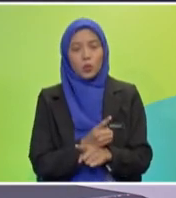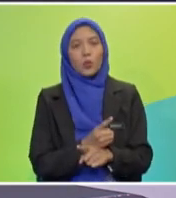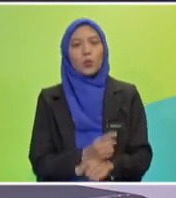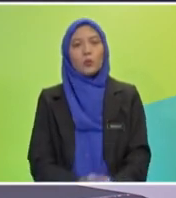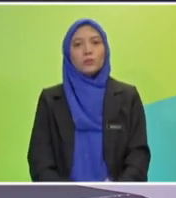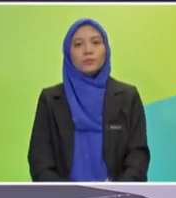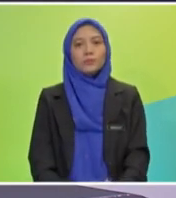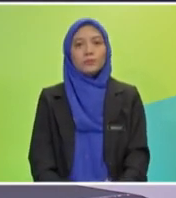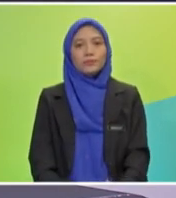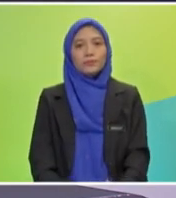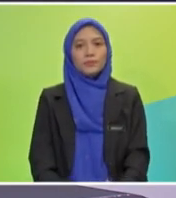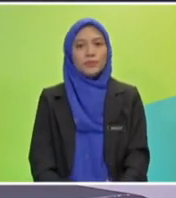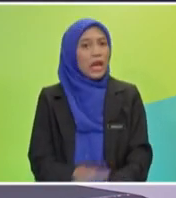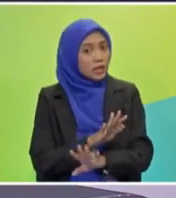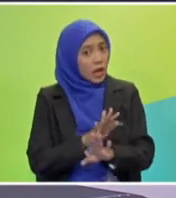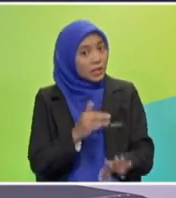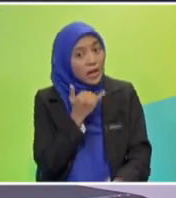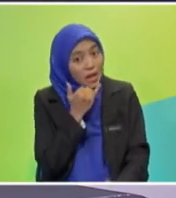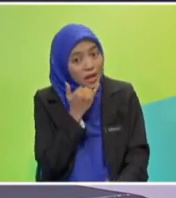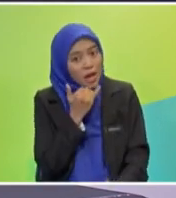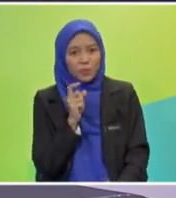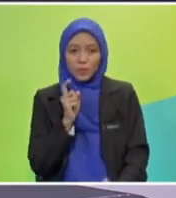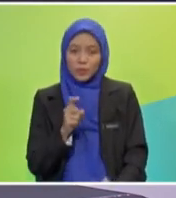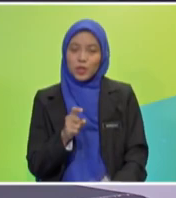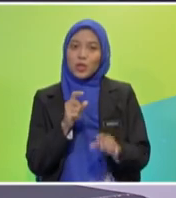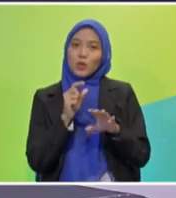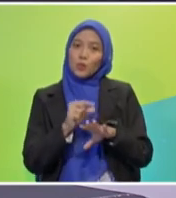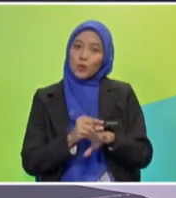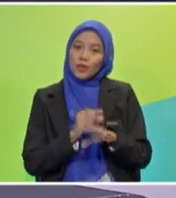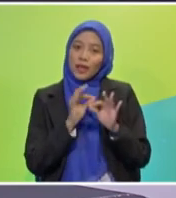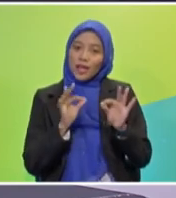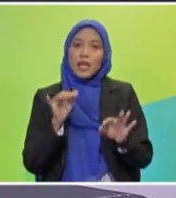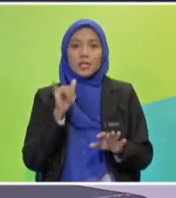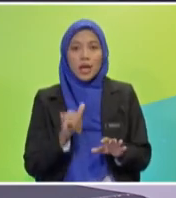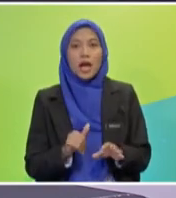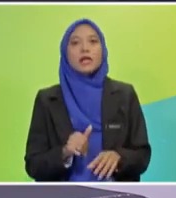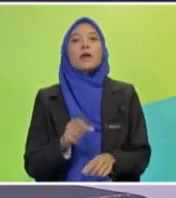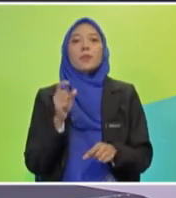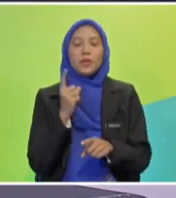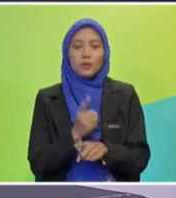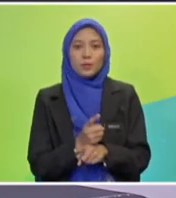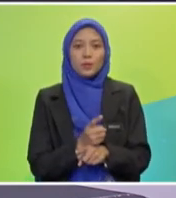serta jangan silap tata bahasanya juga. Baiklah, kita teruskan lagi.